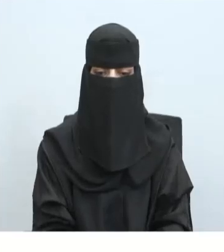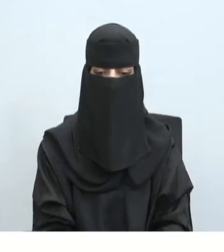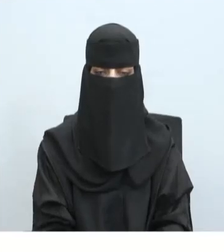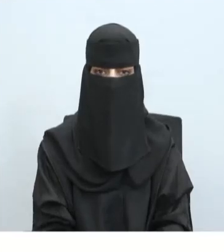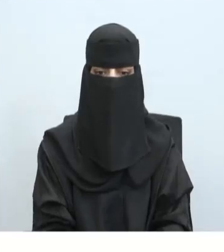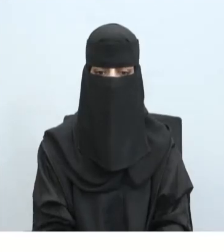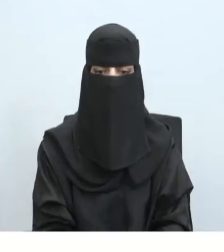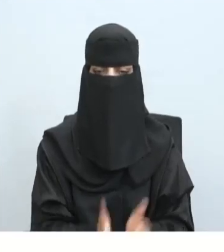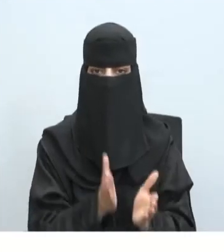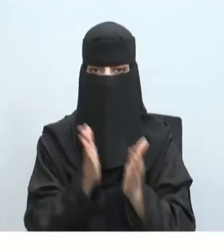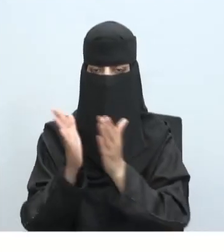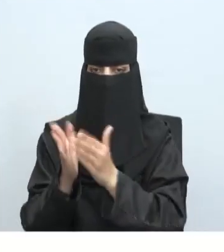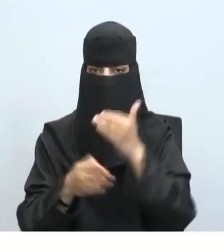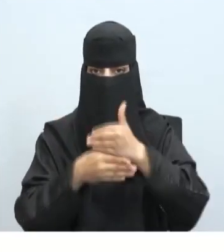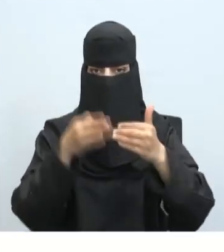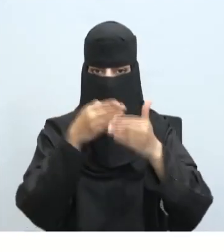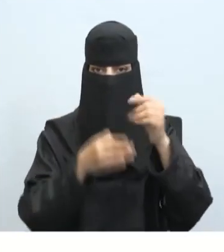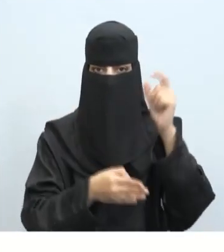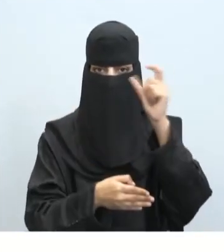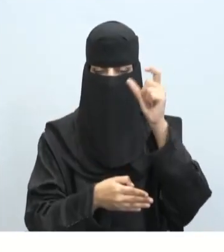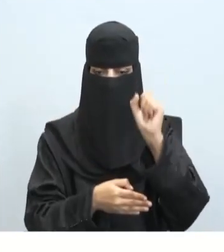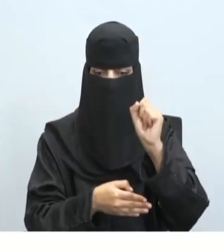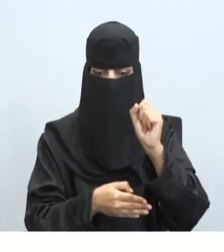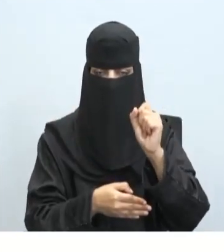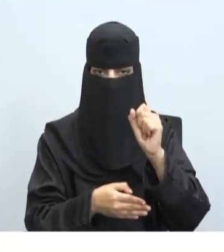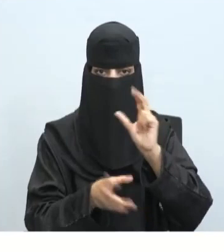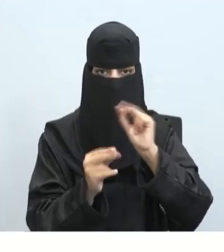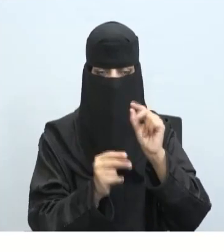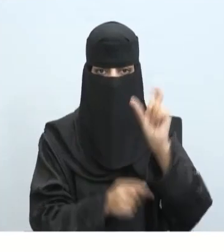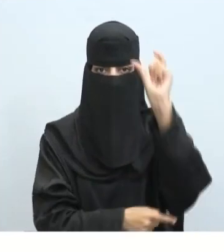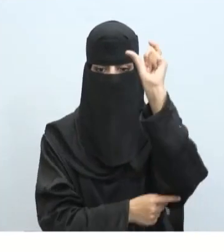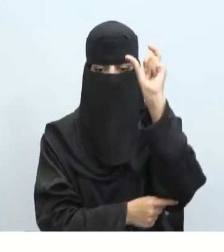جميله العماره الاسلاميه المساجد